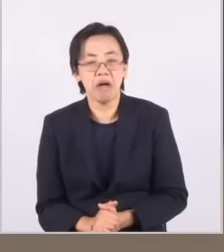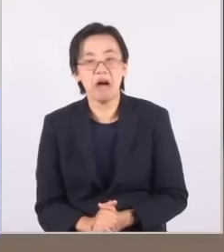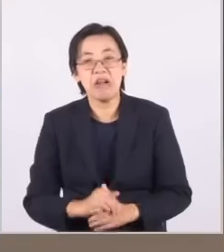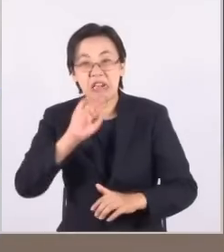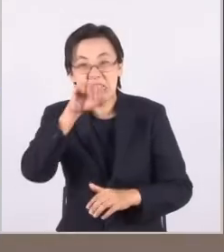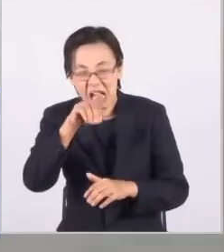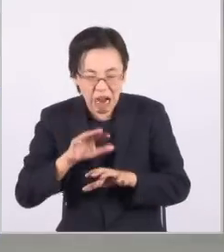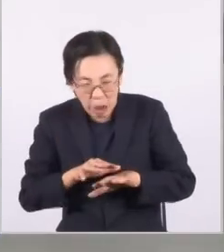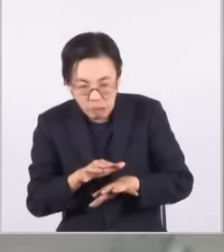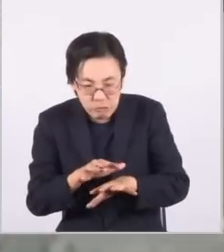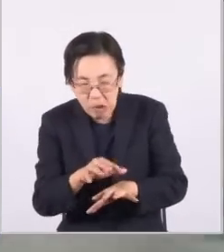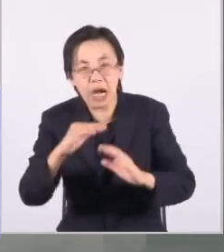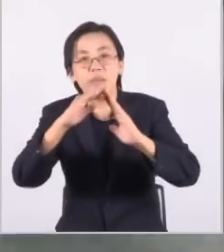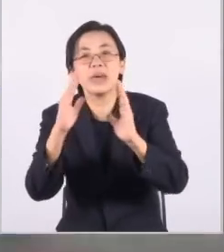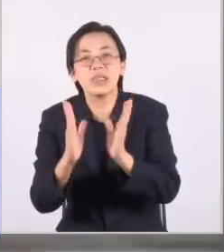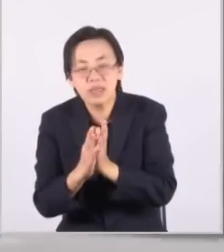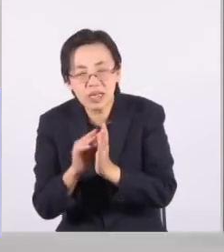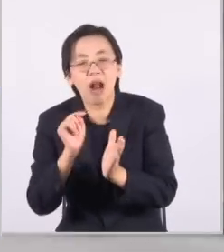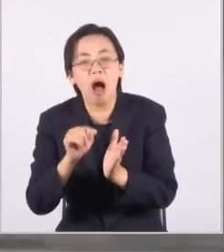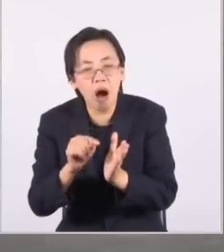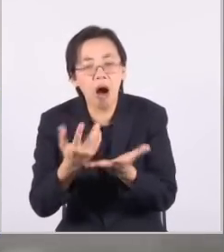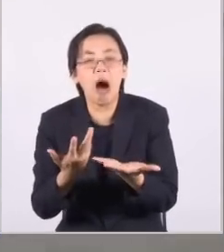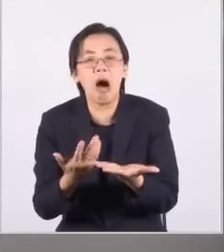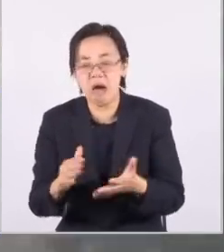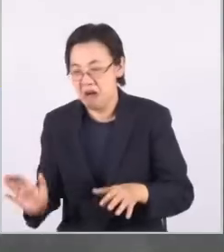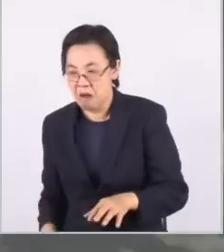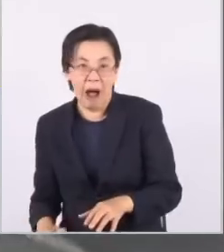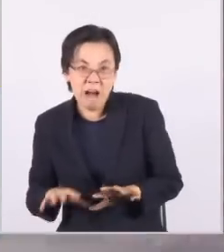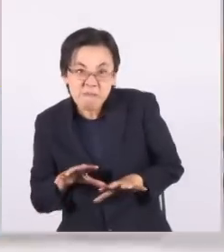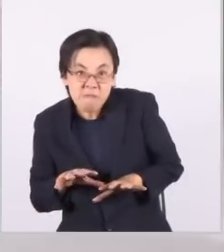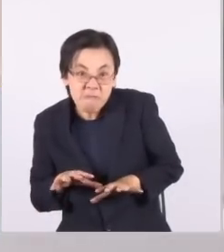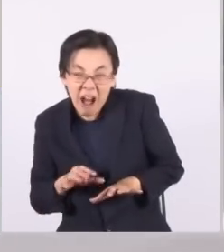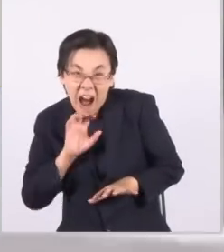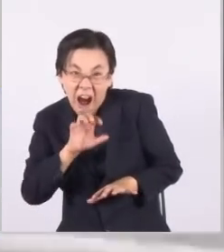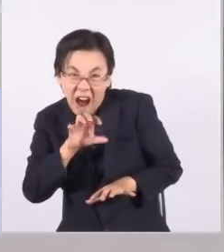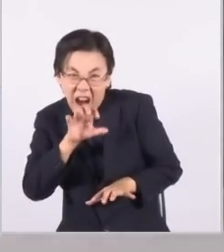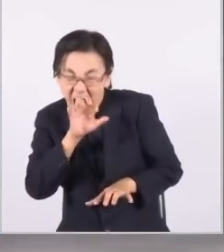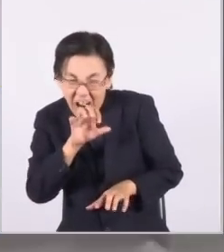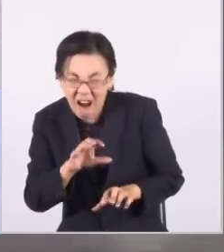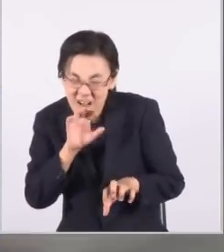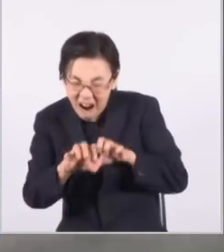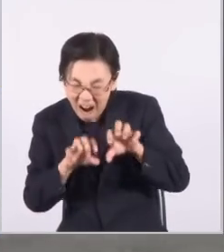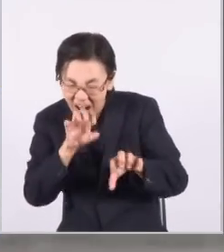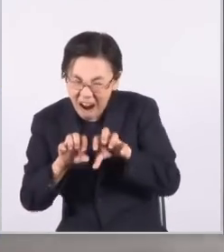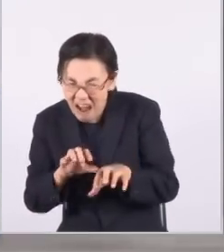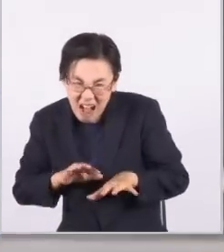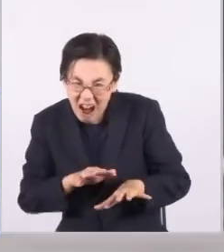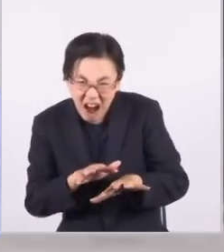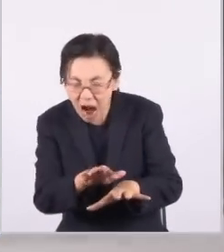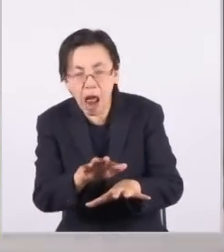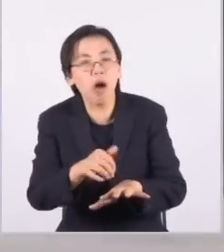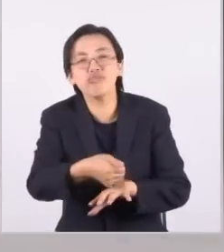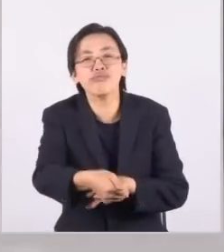ไง การกระถิ่นพระป่าหรือเปล่าหรือยังไงนี่สุดท้ายก็เข้าป่าไปแล้วตอนนี้นะคะ ครับ นี่มัน